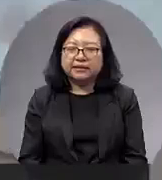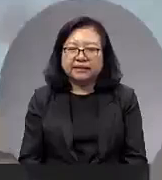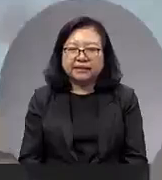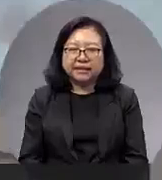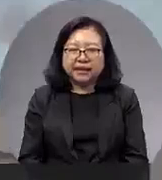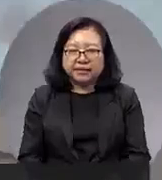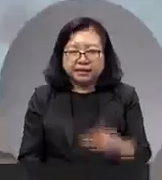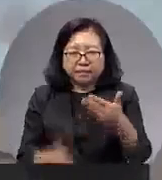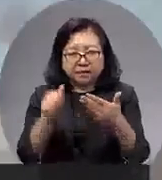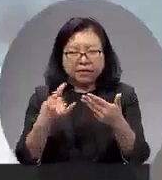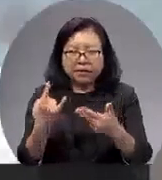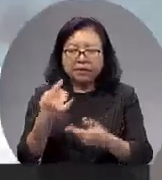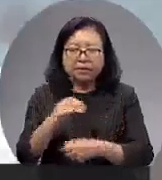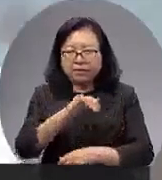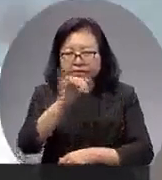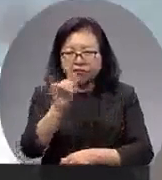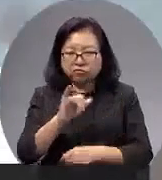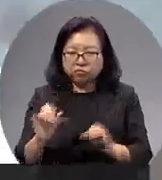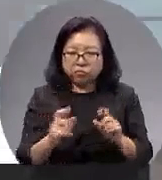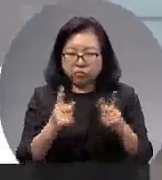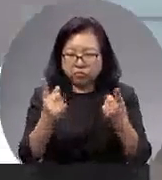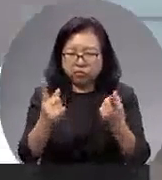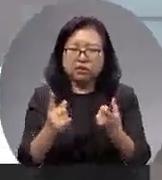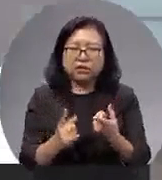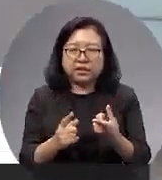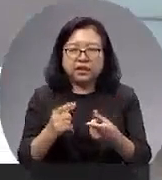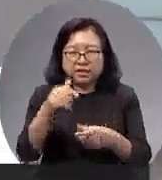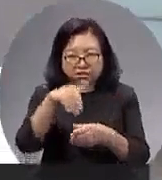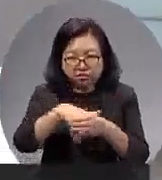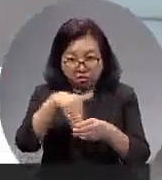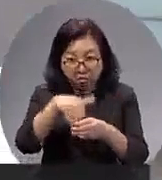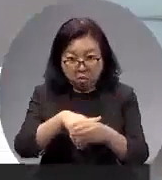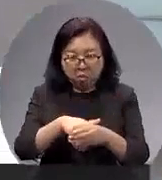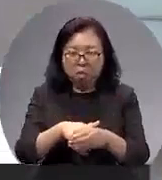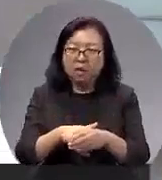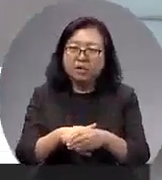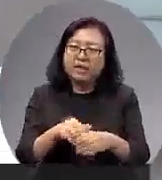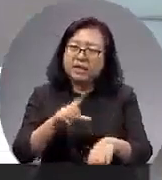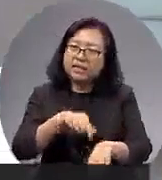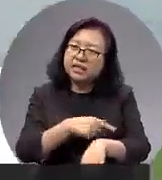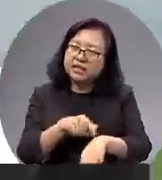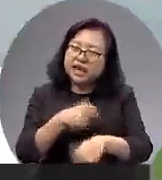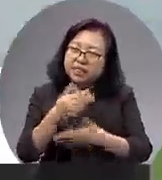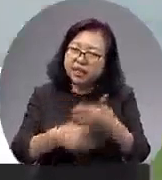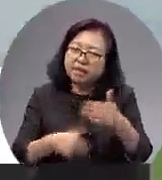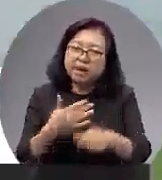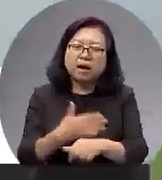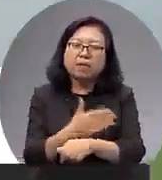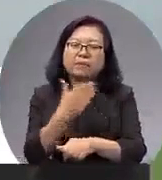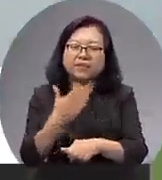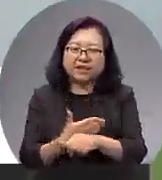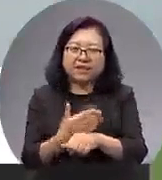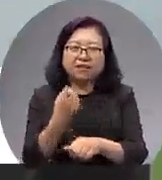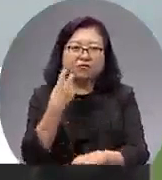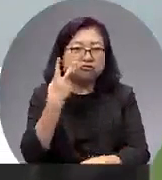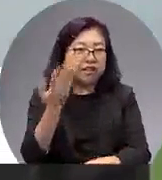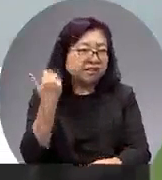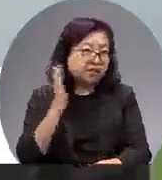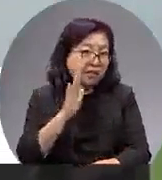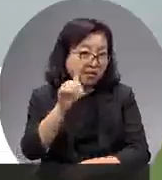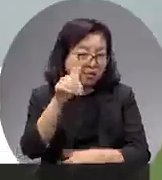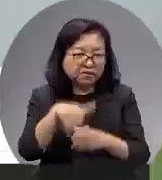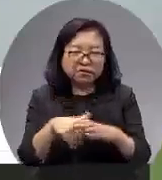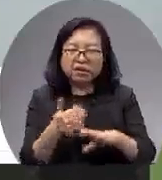제 8의 전국동시지방선거 투표 시작 2 이제 9시간 정도 남았습니다 두달전 대성 과는 달리 이번에는